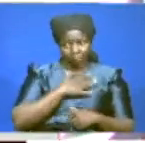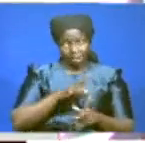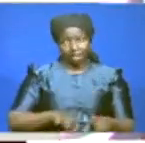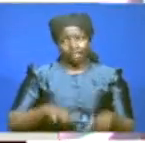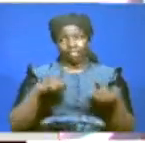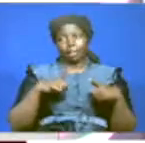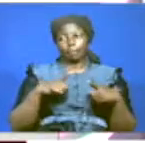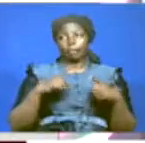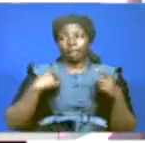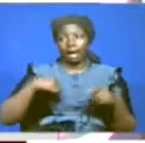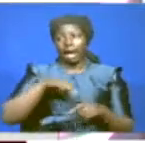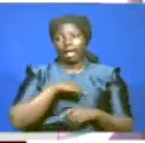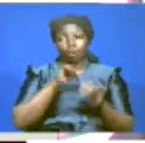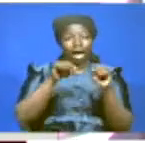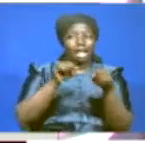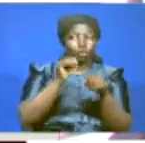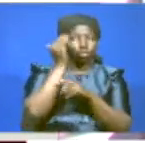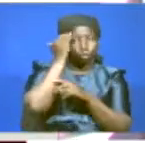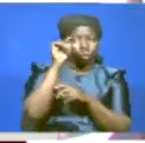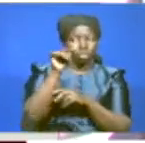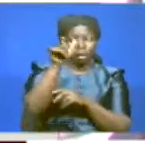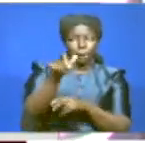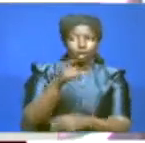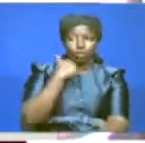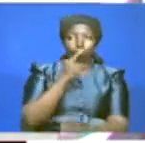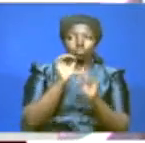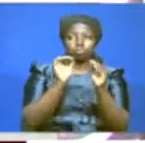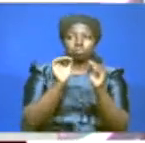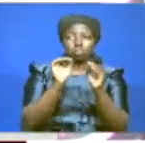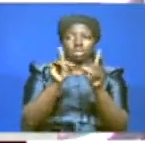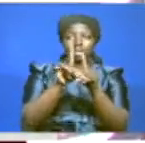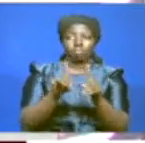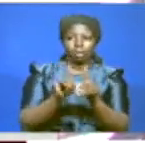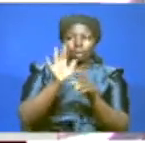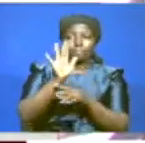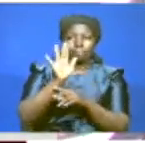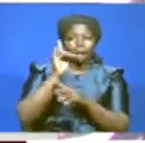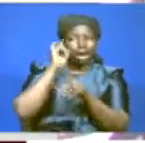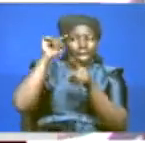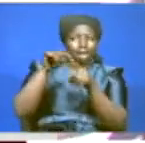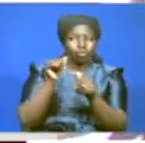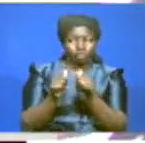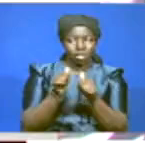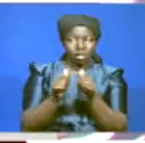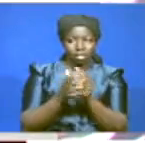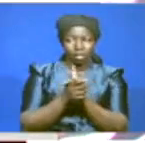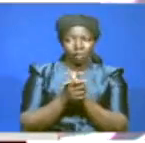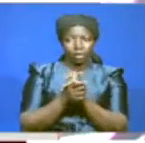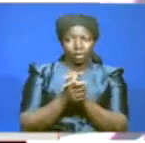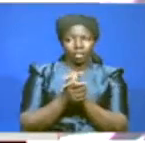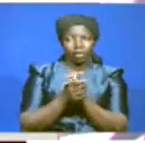kujua haswa yeye ni nani na lengo lake ilikuwa ni gani, sababu kama ingekuwa ni accident, a normal